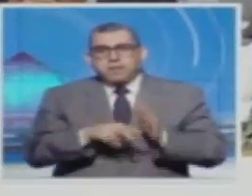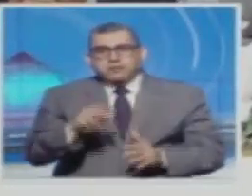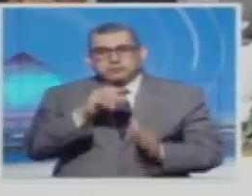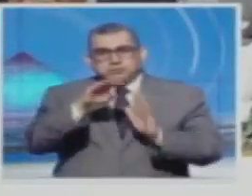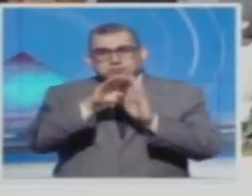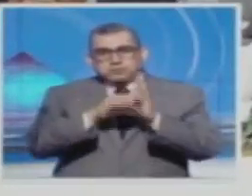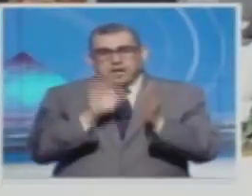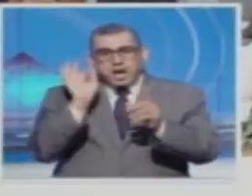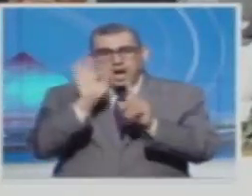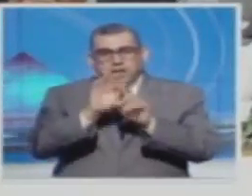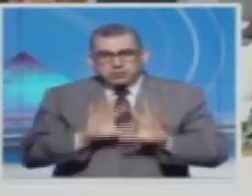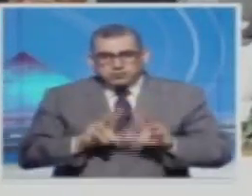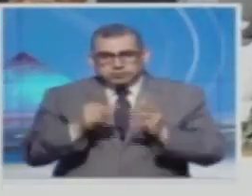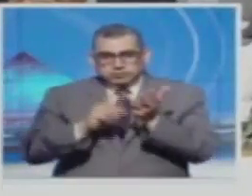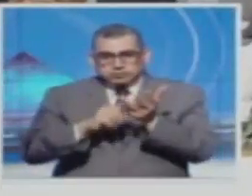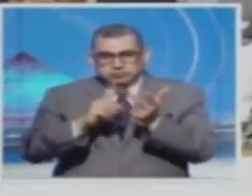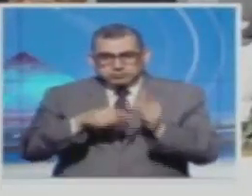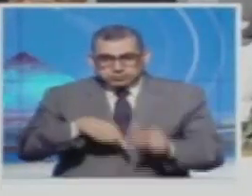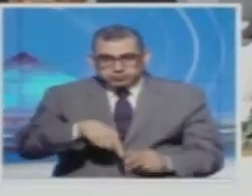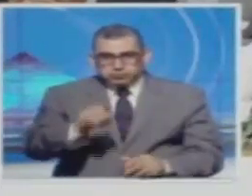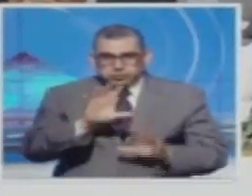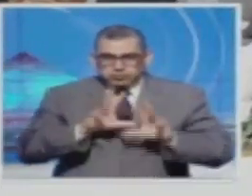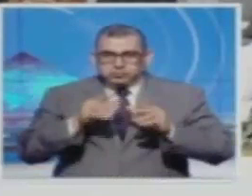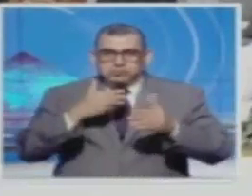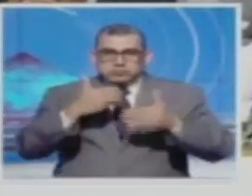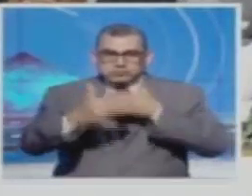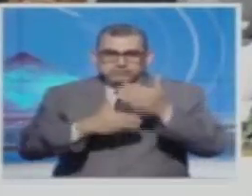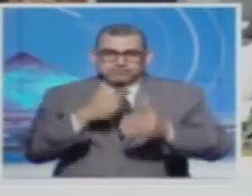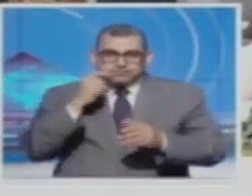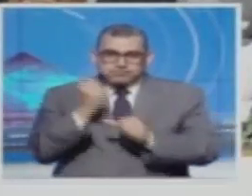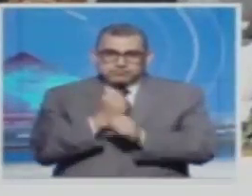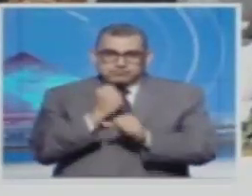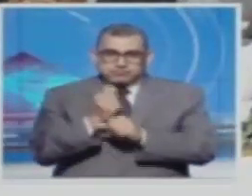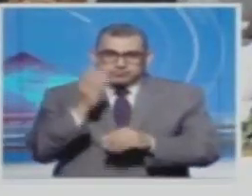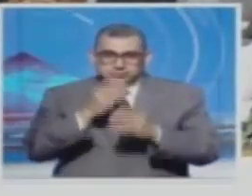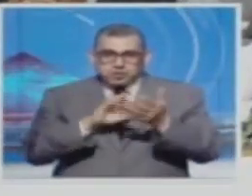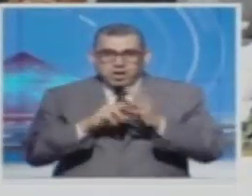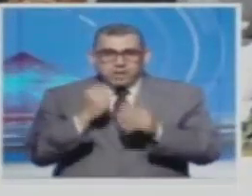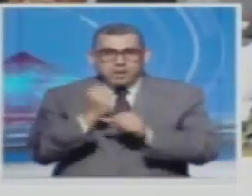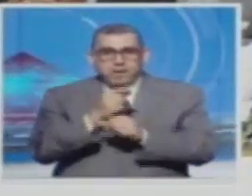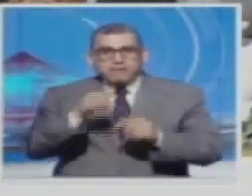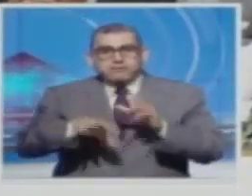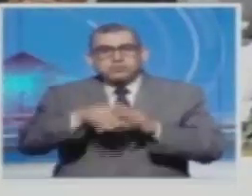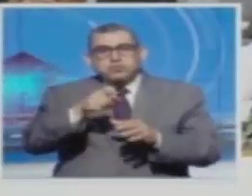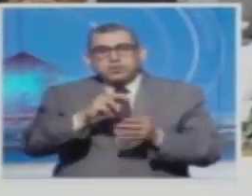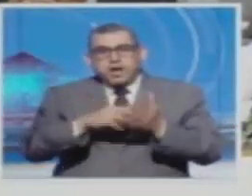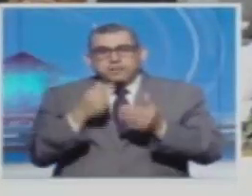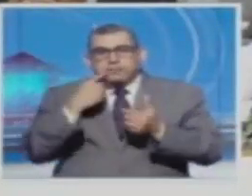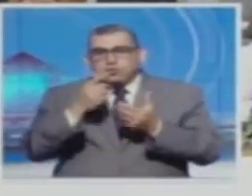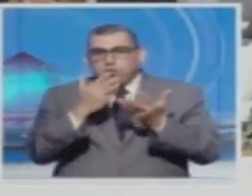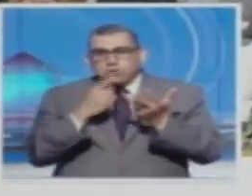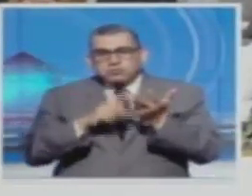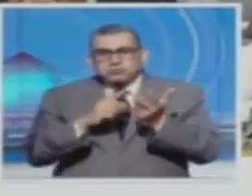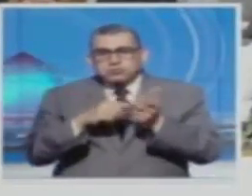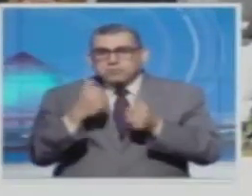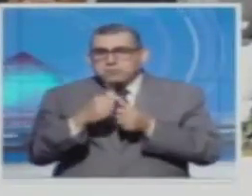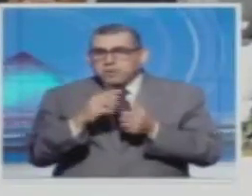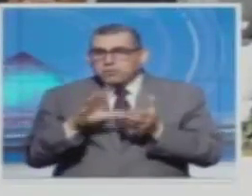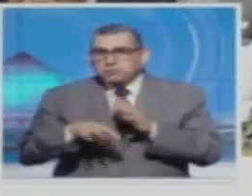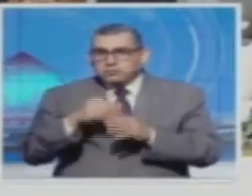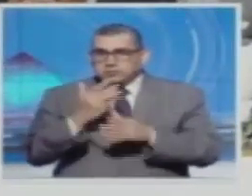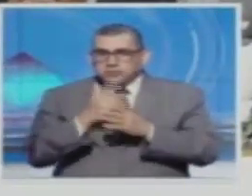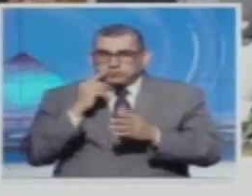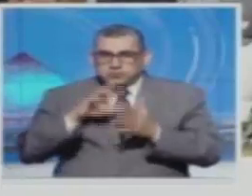أهداف تطوير القطاع خلال الفترة المقبلة والموقف التنفيذي للأعمال الجارية في هذا الصدد، خاصة ما